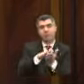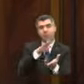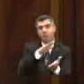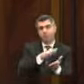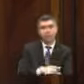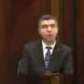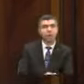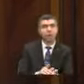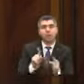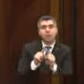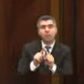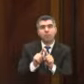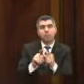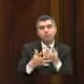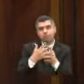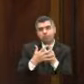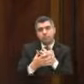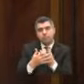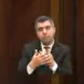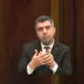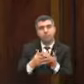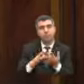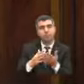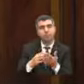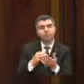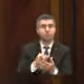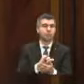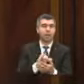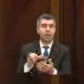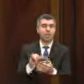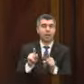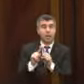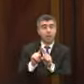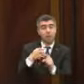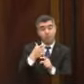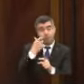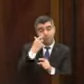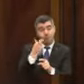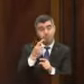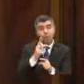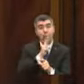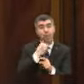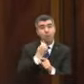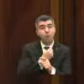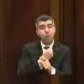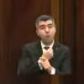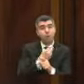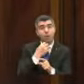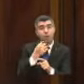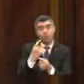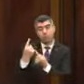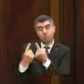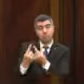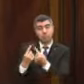نقول تبذير المال العام كان لزاما على الحكومه استحضار اصلاح ميثاق الاستثمار لم تستحضره، وجدتوا جزء اللي